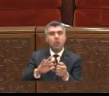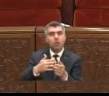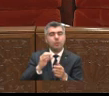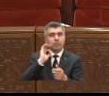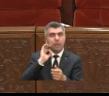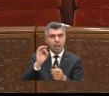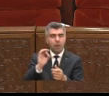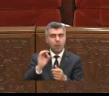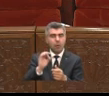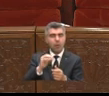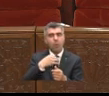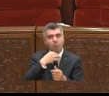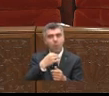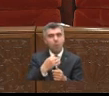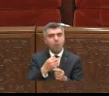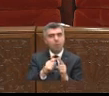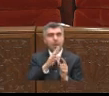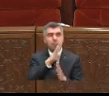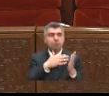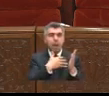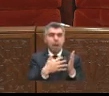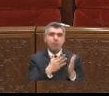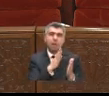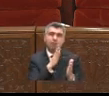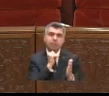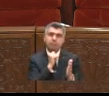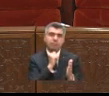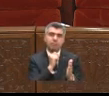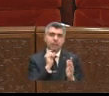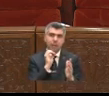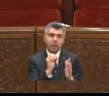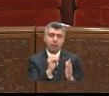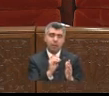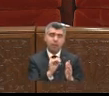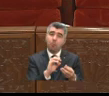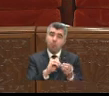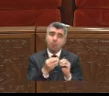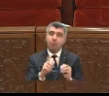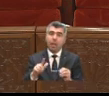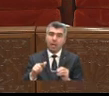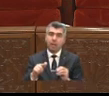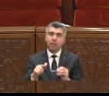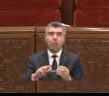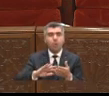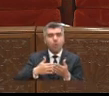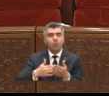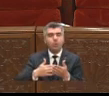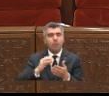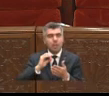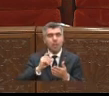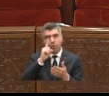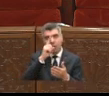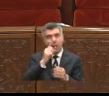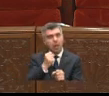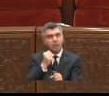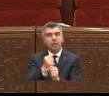بان غندير واحد البرنامج وما تيطبقش فهذا تيخلق اشكال، وبالتالي اليوم ضروري اننا نستدرك هذا الاشكال وتنشتغلوا مع